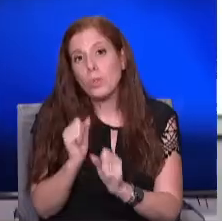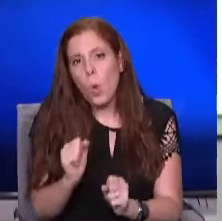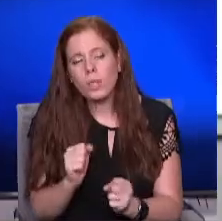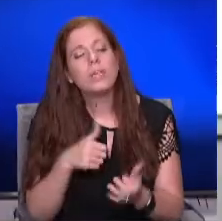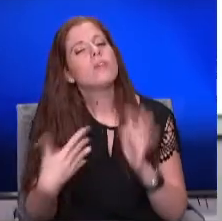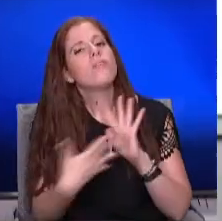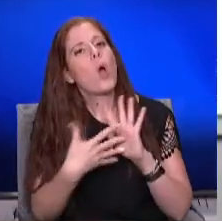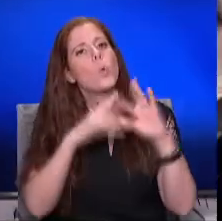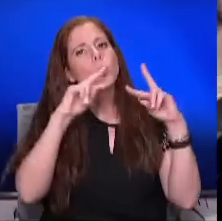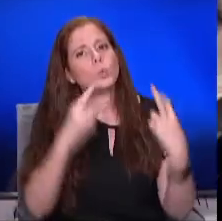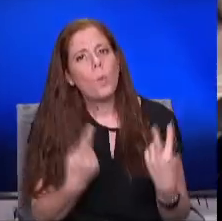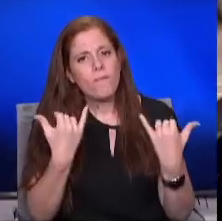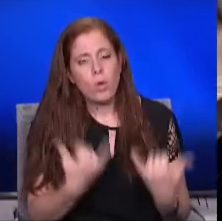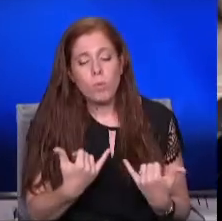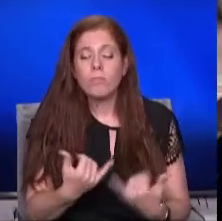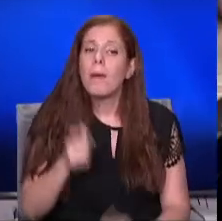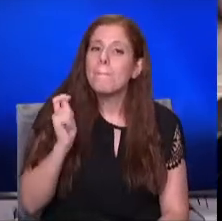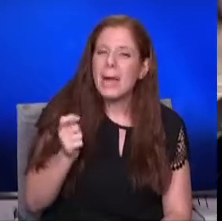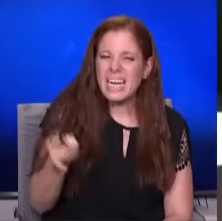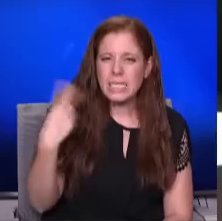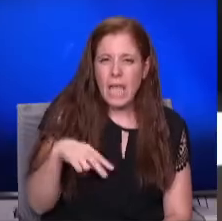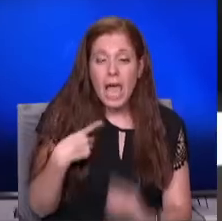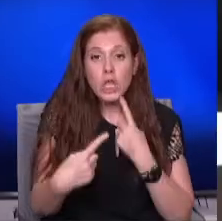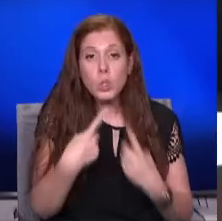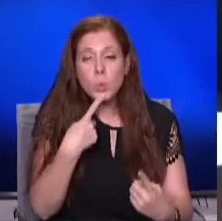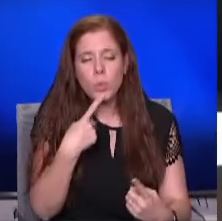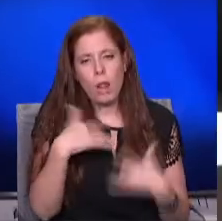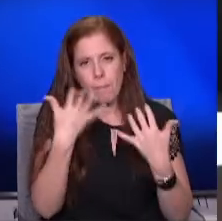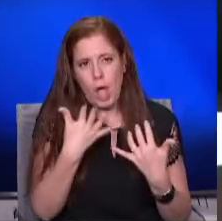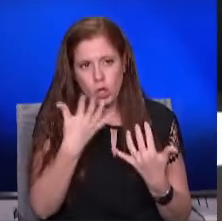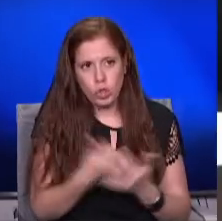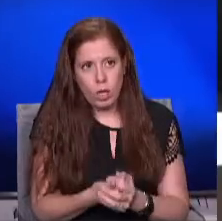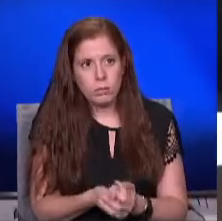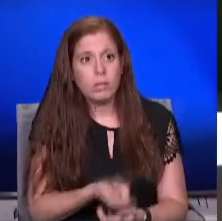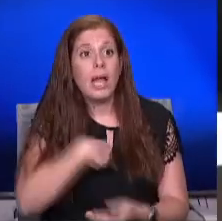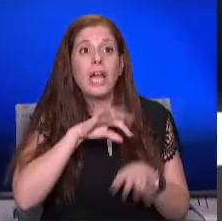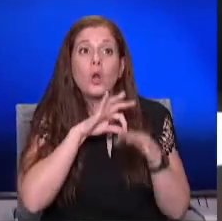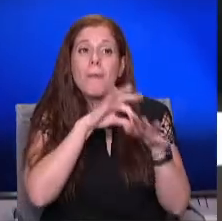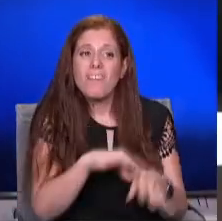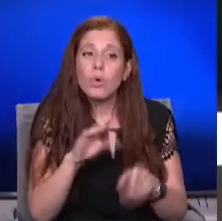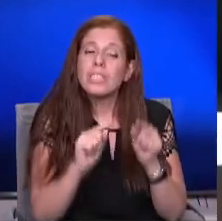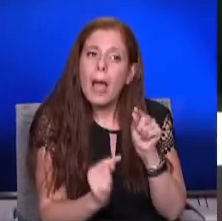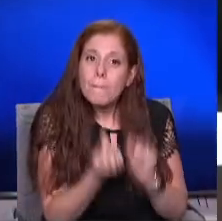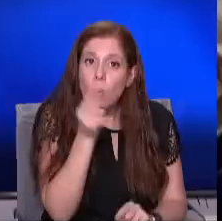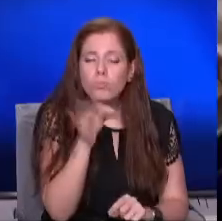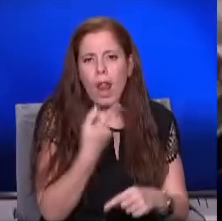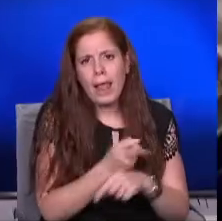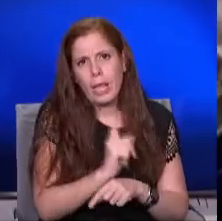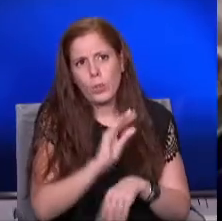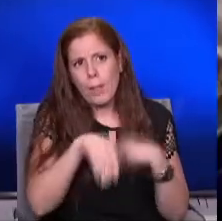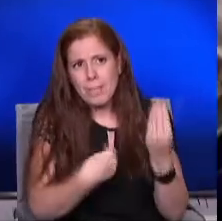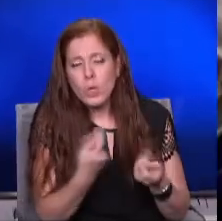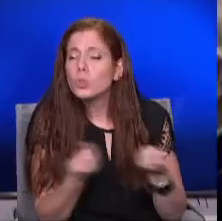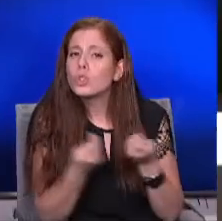שוב, בכנסת התקיים דיון סוער על הפרשה. אנחנו מלוות גם אירועים של הטרדות מיניות